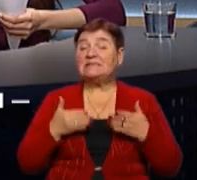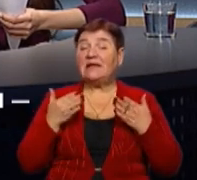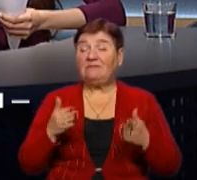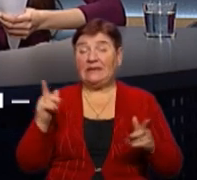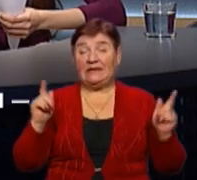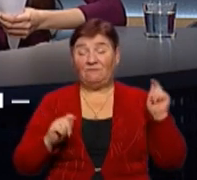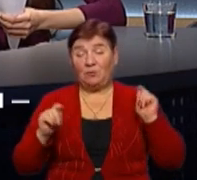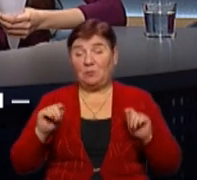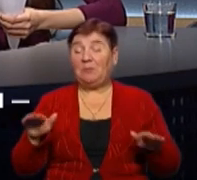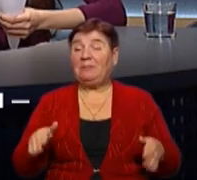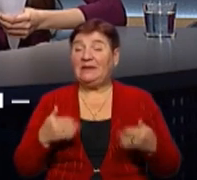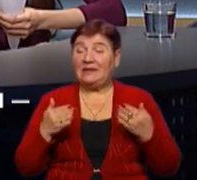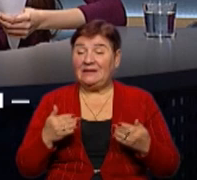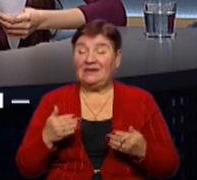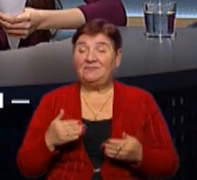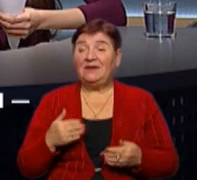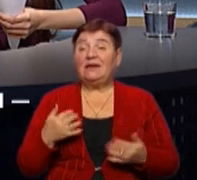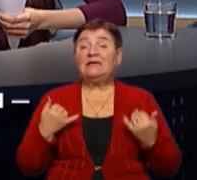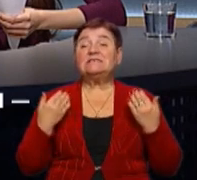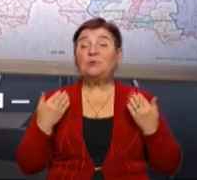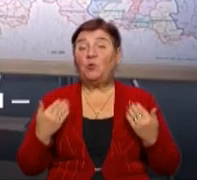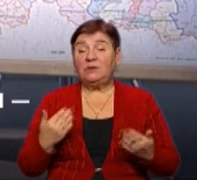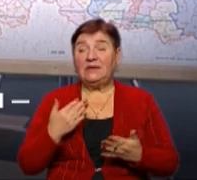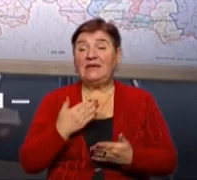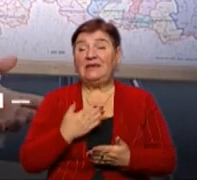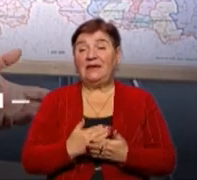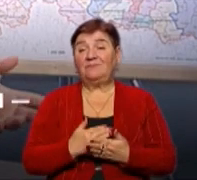представлені на форумі, підняті? Ну, от сьогодні є